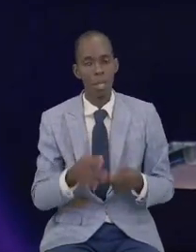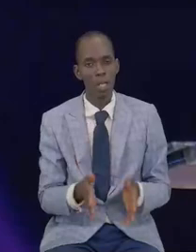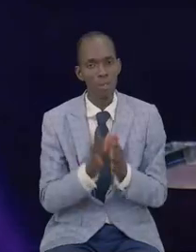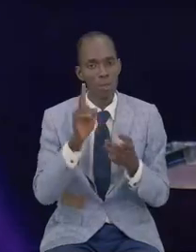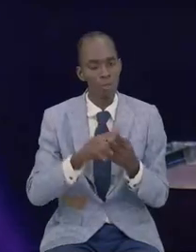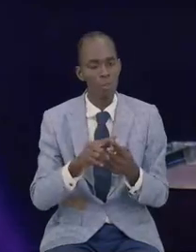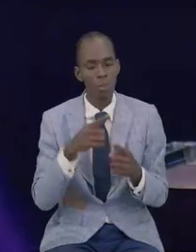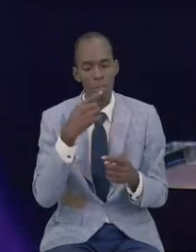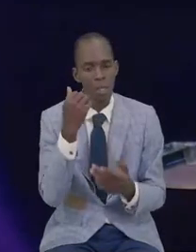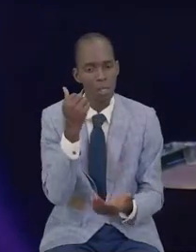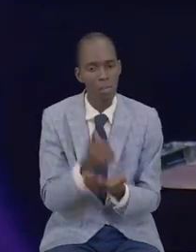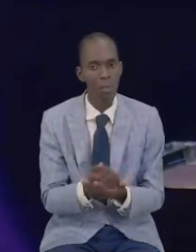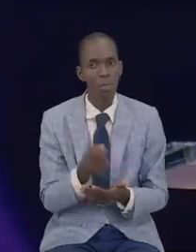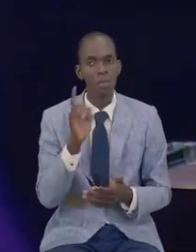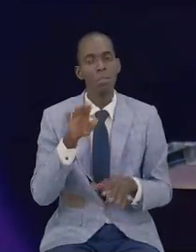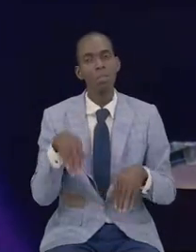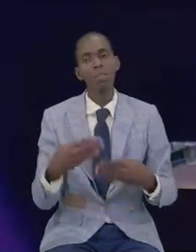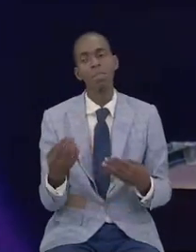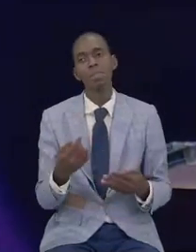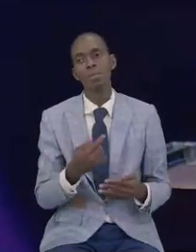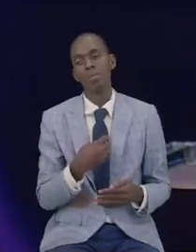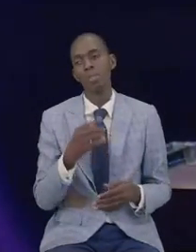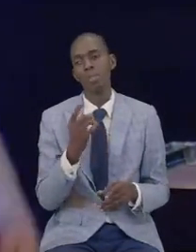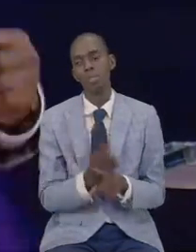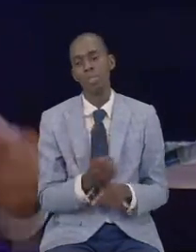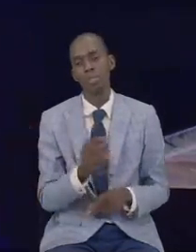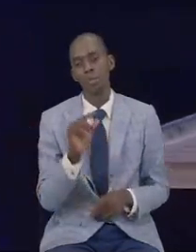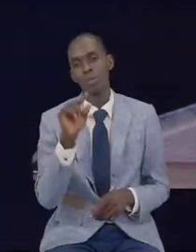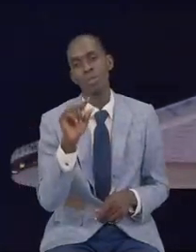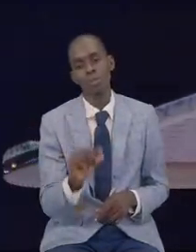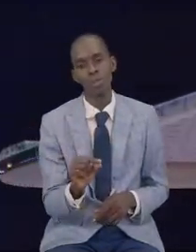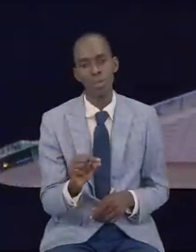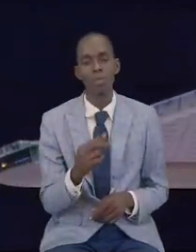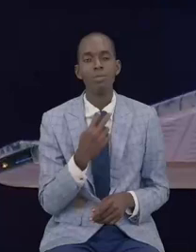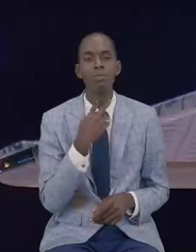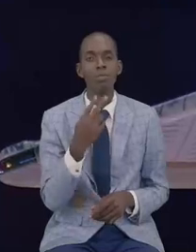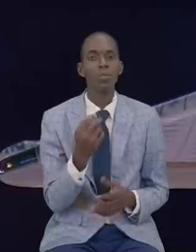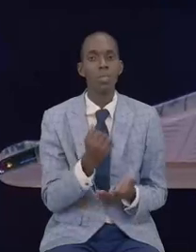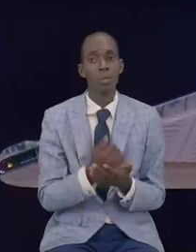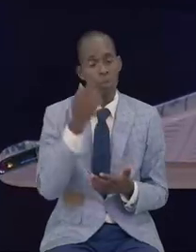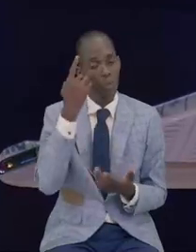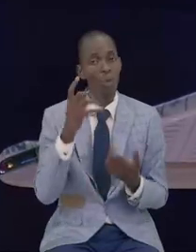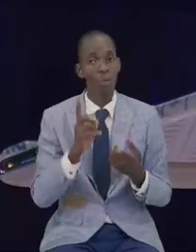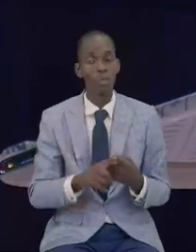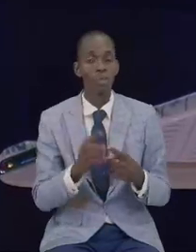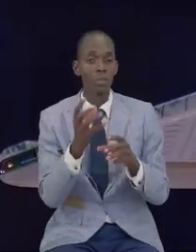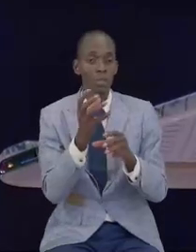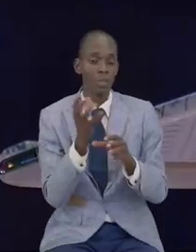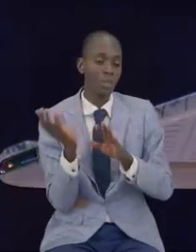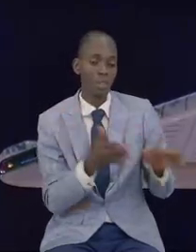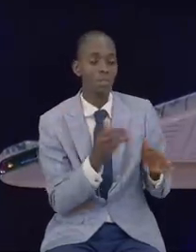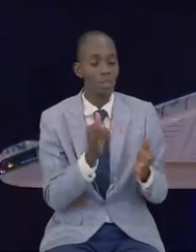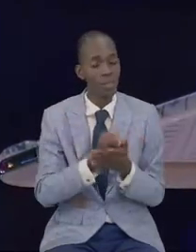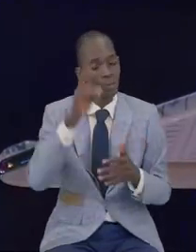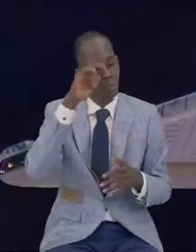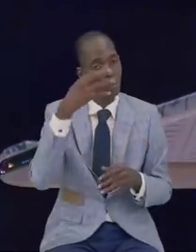si je demande amen, vous me demandez un amen faible parce que tu ne veux pas laisser la sagesse du diable.